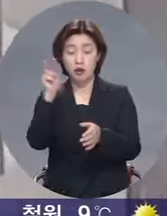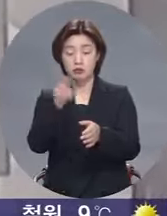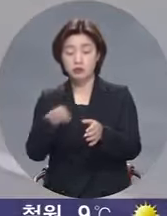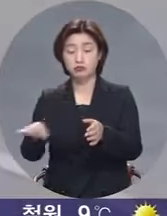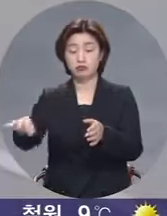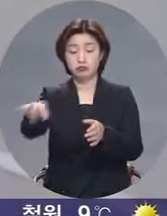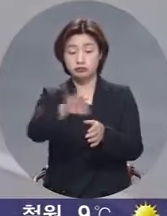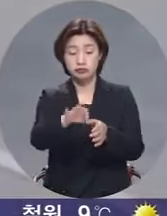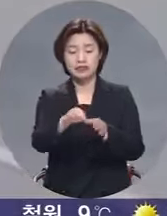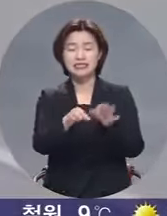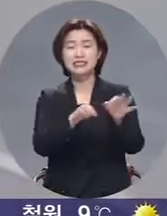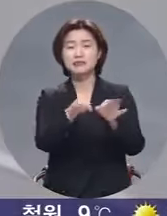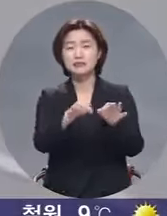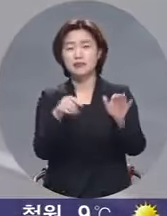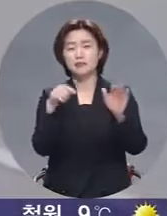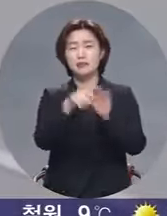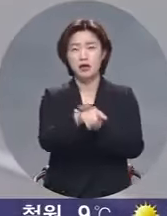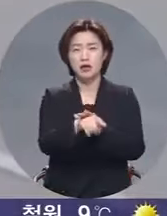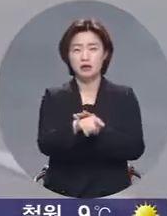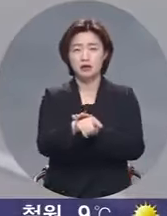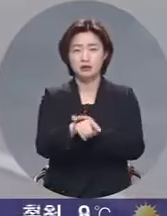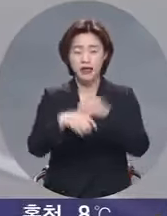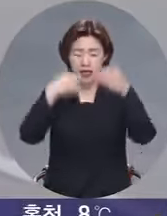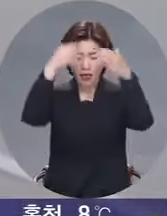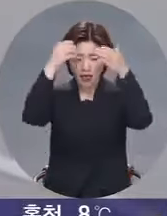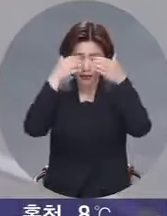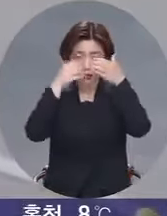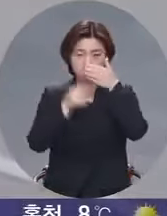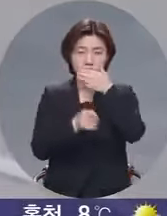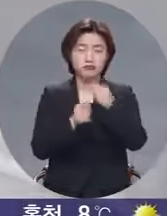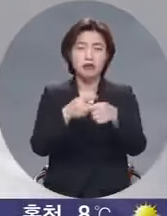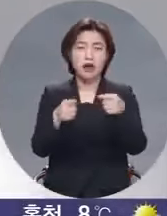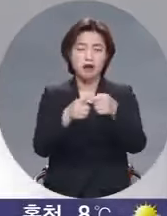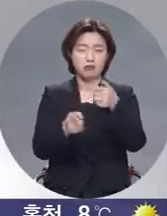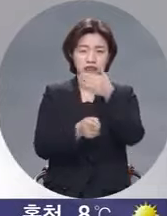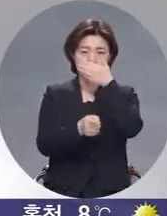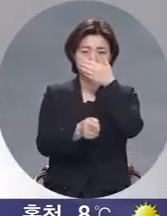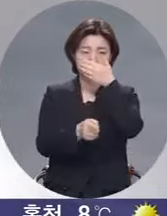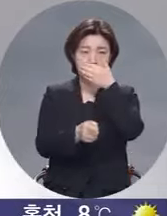들어갑니다. 헬멧을 쓰고 흉기를 지닌 상태였습니다.